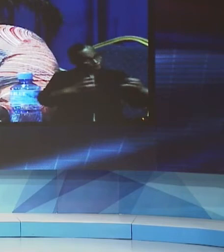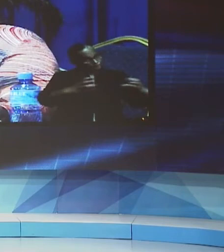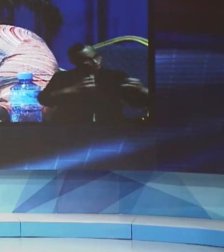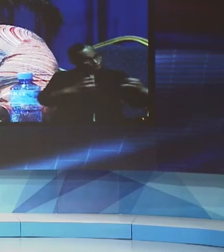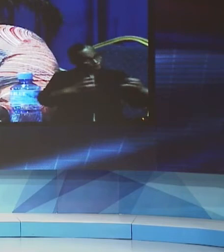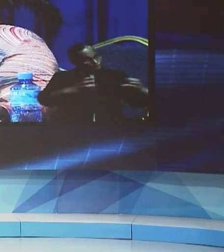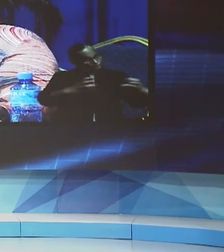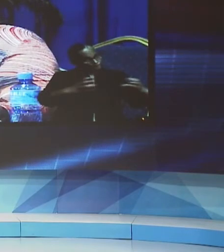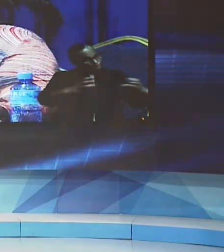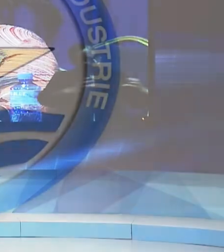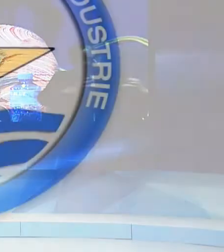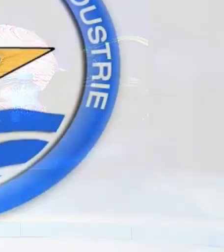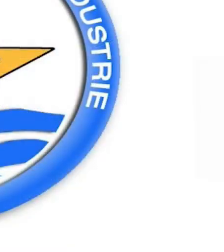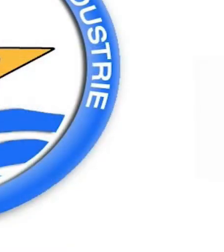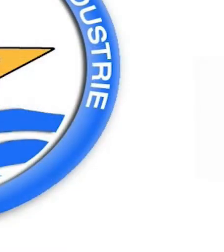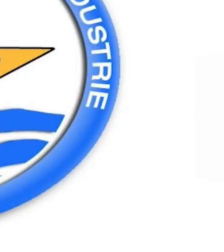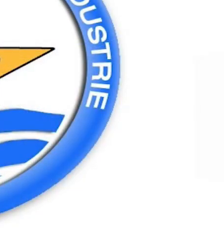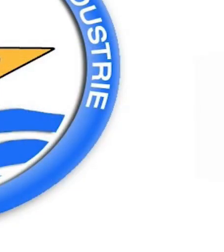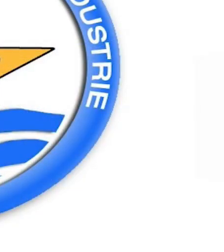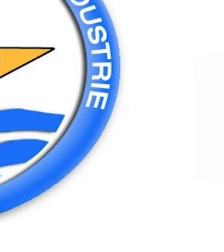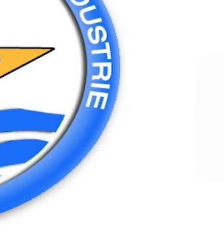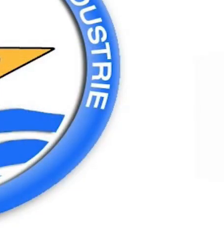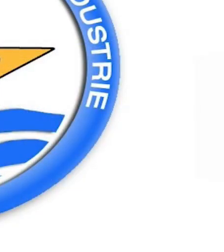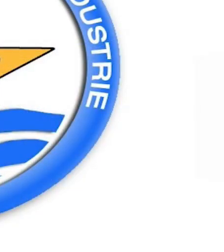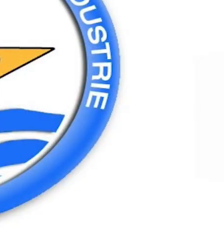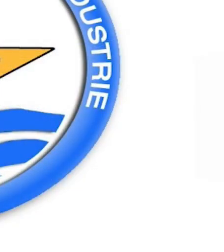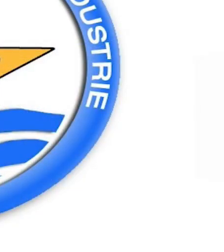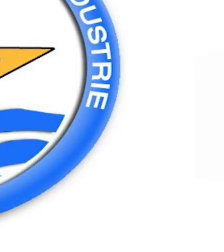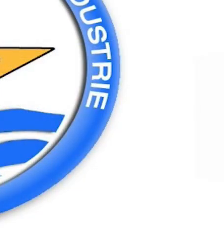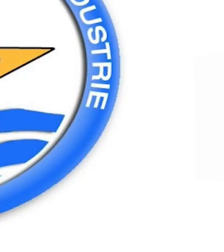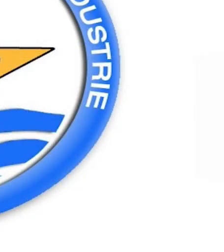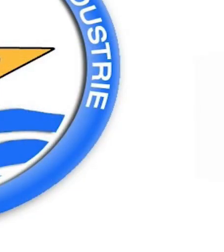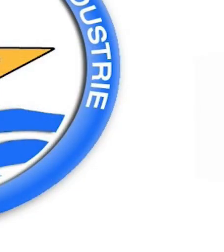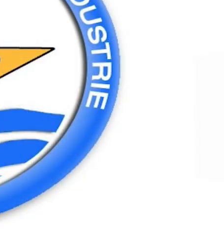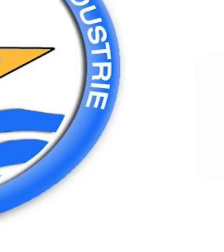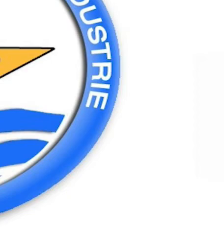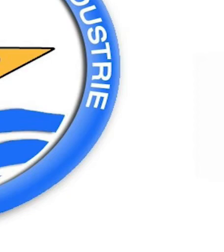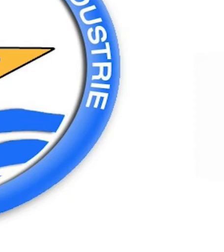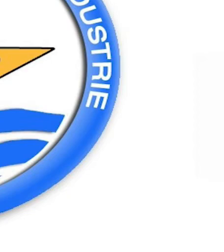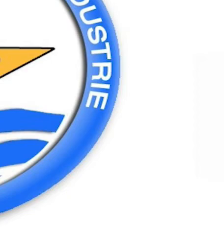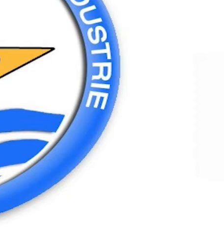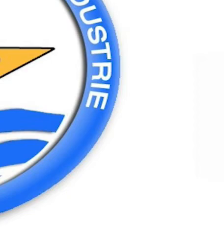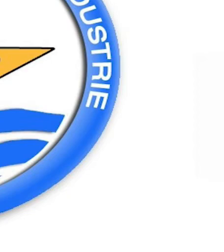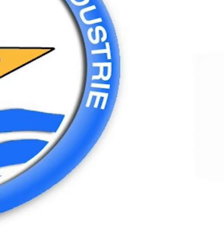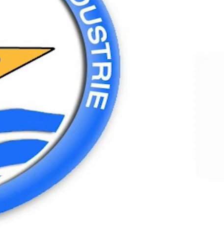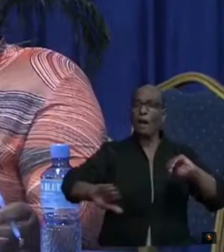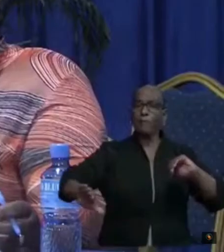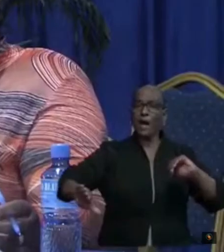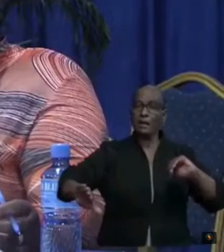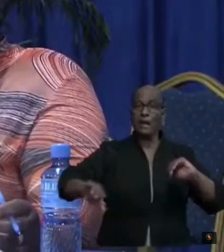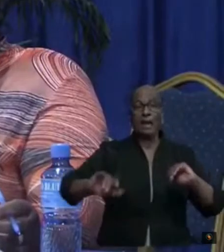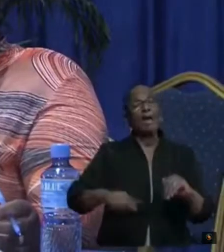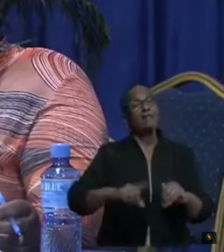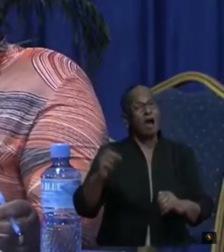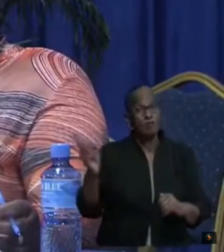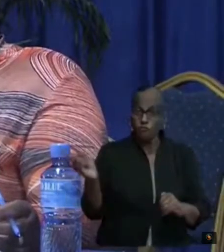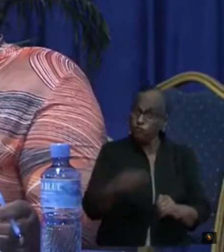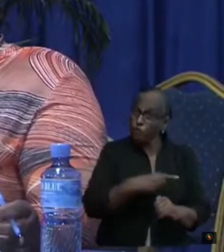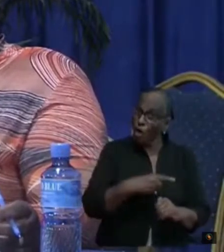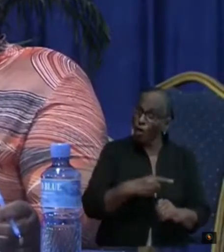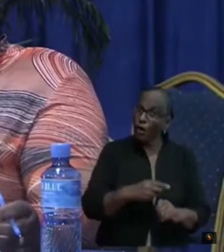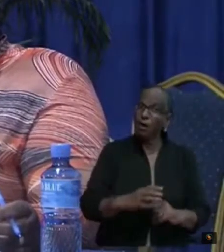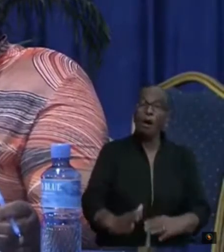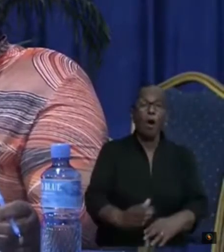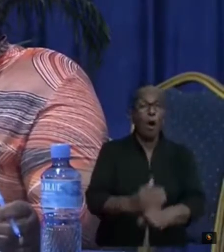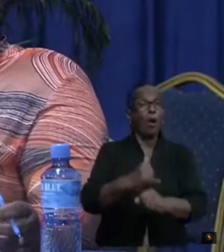van COVID-19. Rachel Koningsbloem-Pinas, directeur van Toerisme, deelde de nieuwe maatregelen gisteren mee op